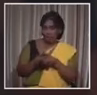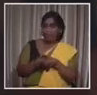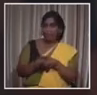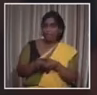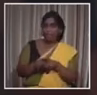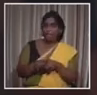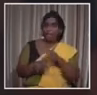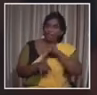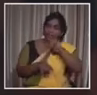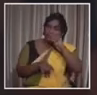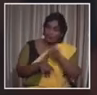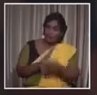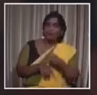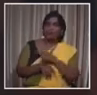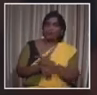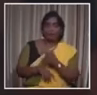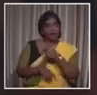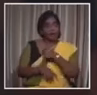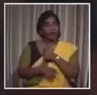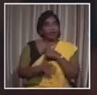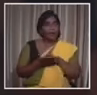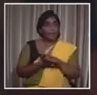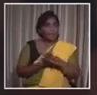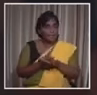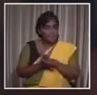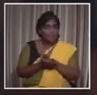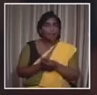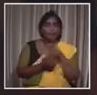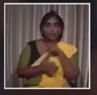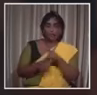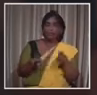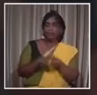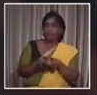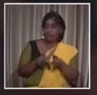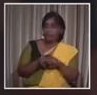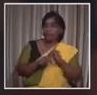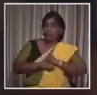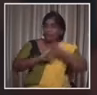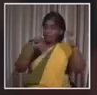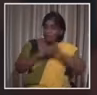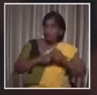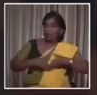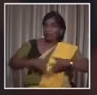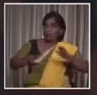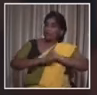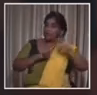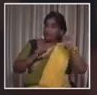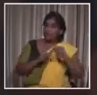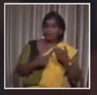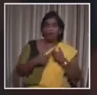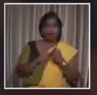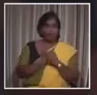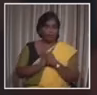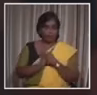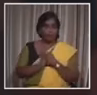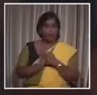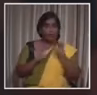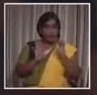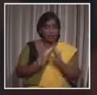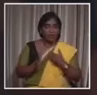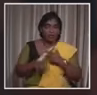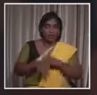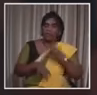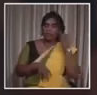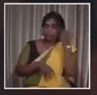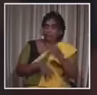මොකද අවංකව හදවත පිරිසිදුව ඒ අය පාර්ට බැහැලා උද්ඝෝෂණය කරනවා. ඒකට අපි ගරු කරන්න ඕනේ. සායකට අපි ඉඩ